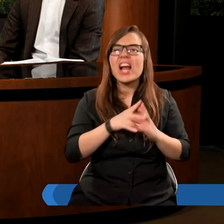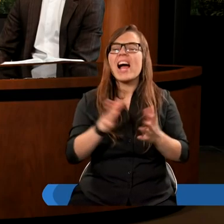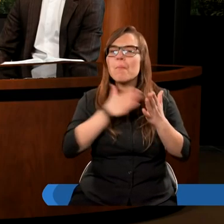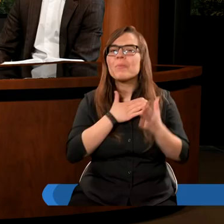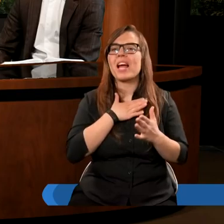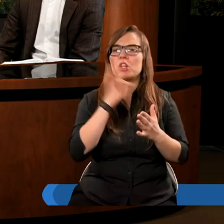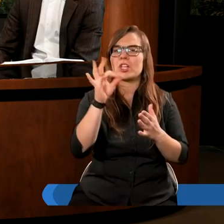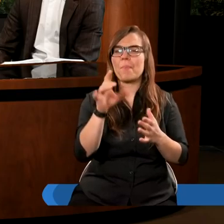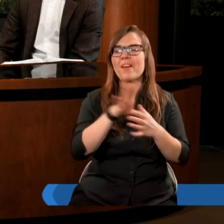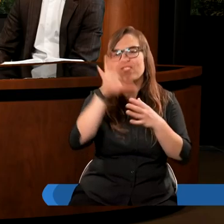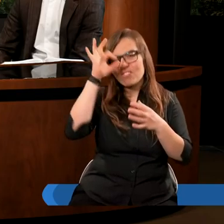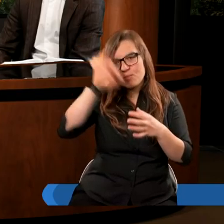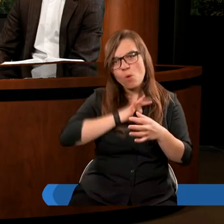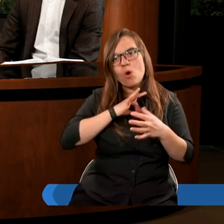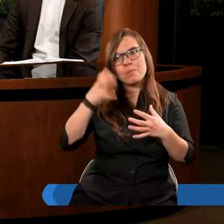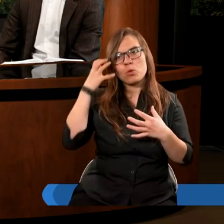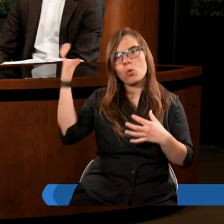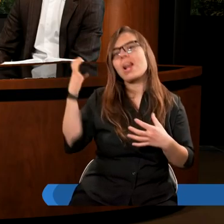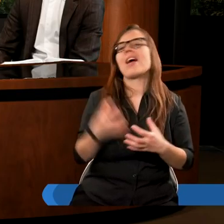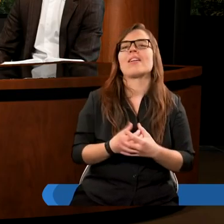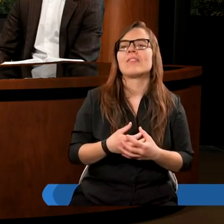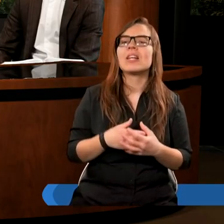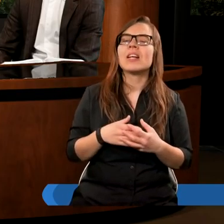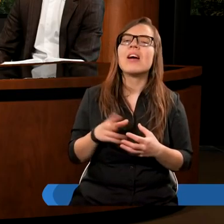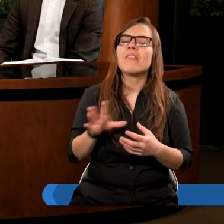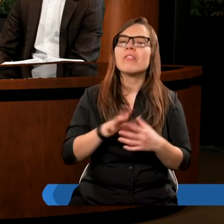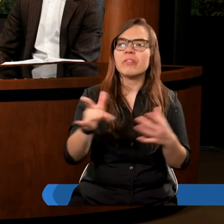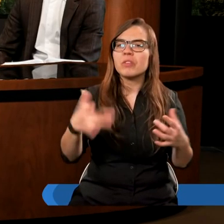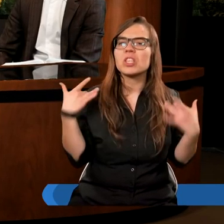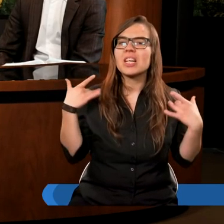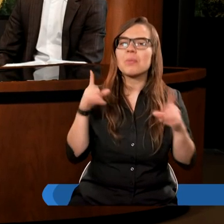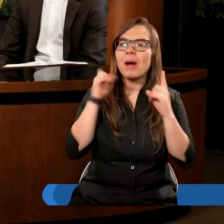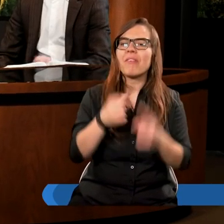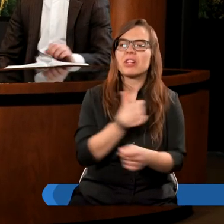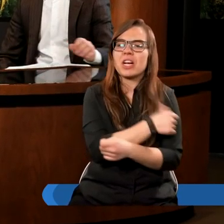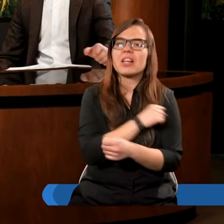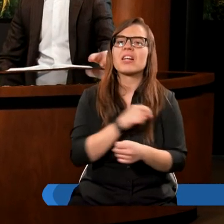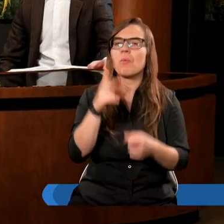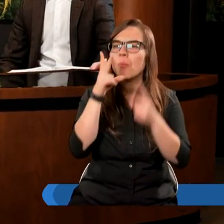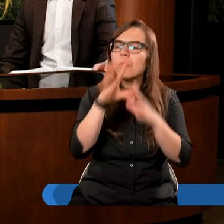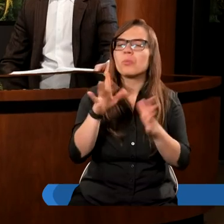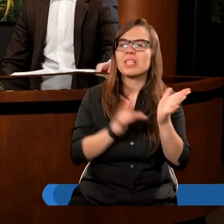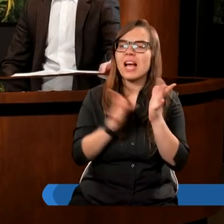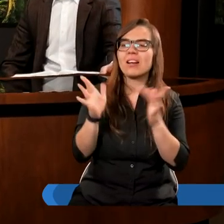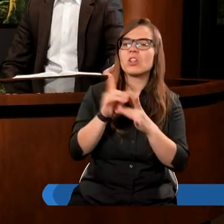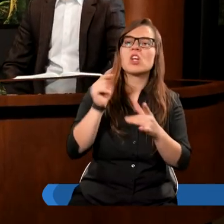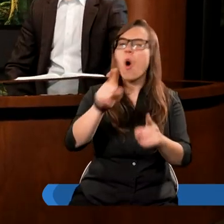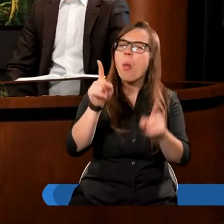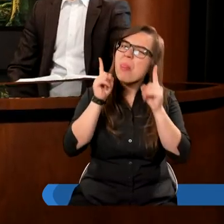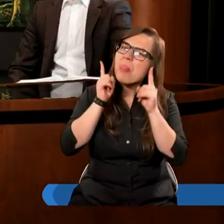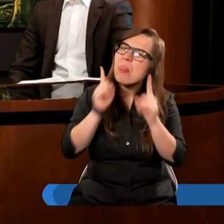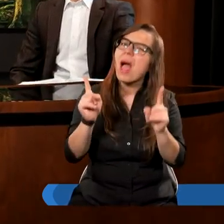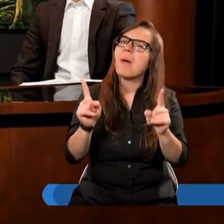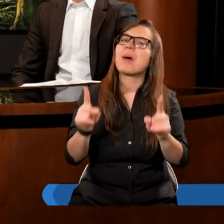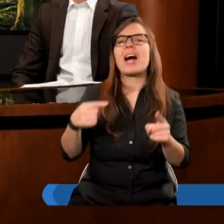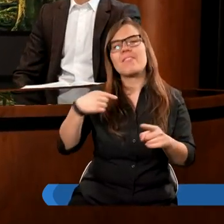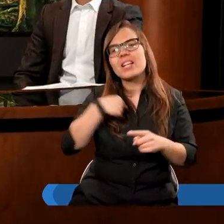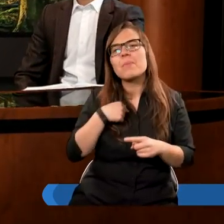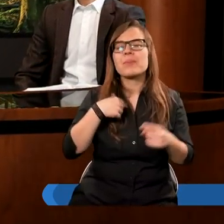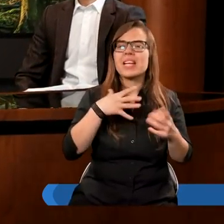Zmiana zaczyna się wtedy i to jest takie prawdziwe chrześcijaństwo, kiedy człowiek uwierzy Panu Jezusowi, że On naprawdę mnie tam